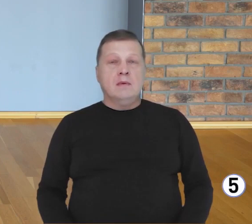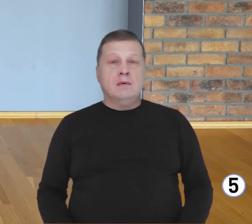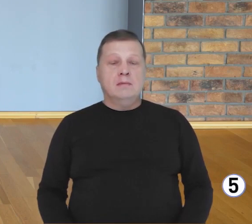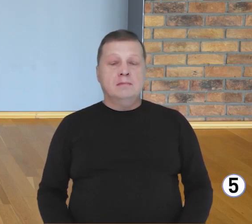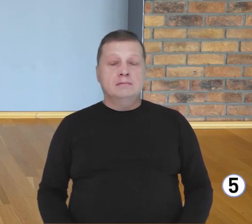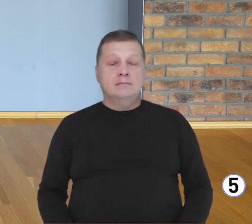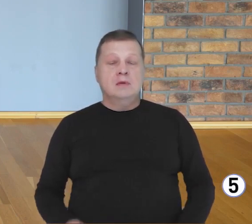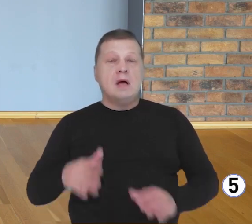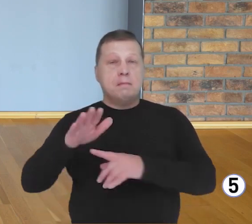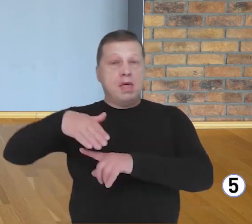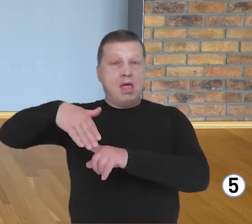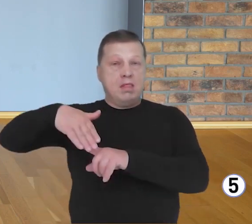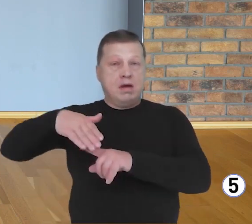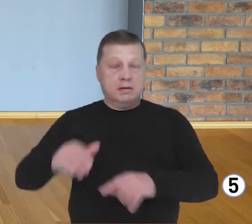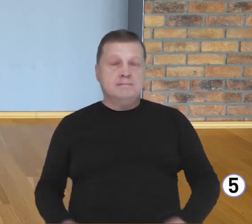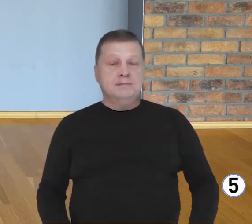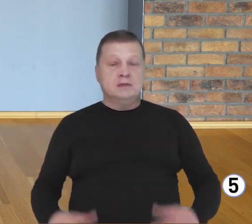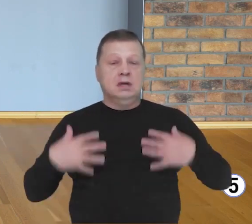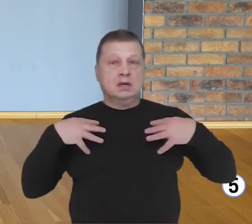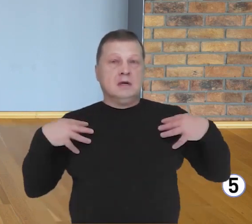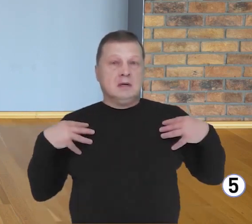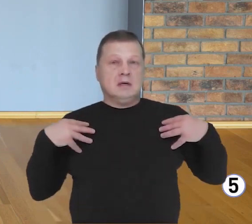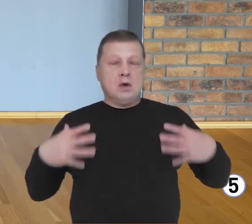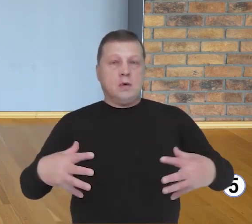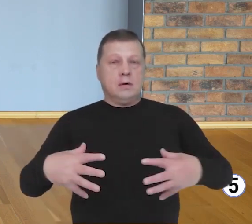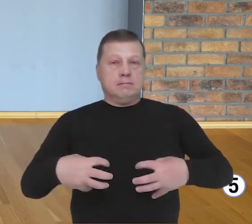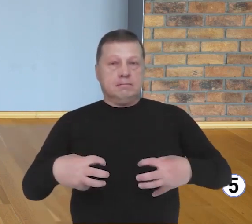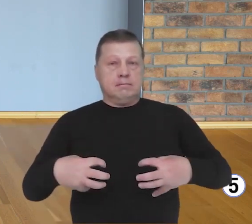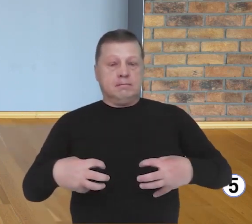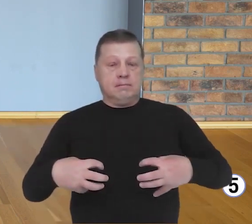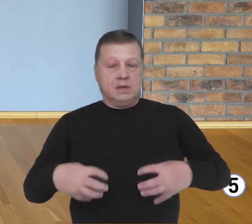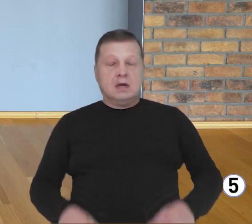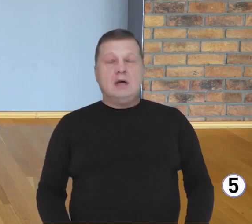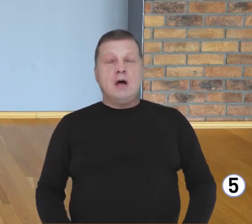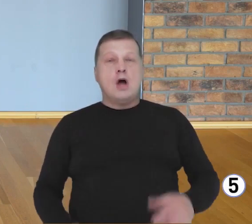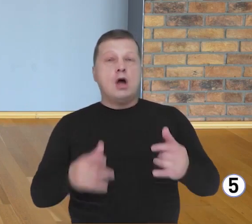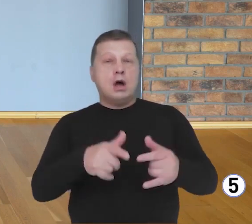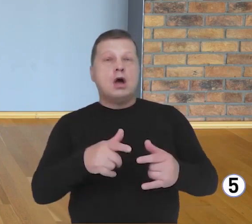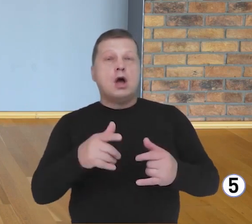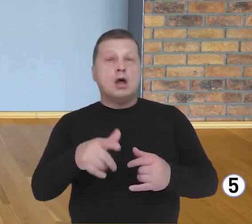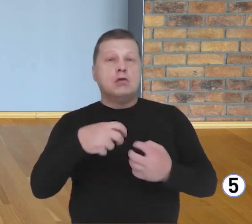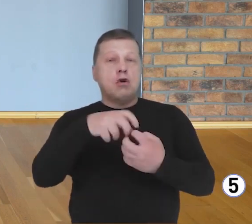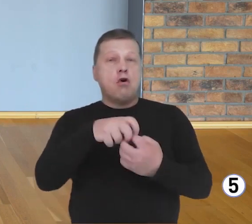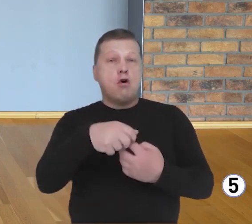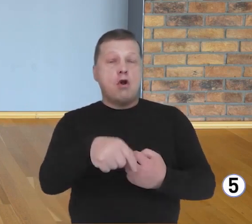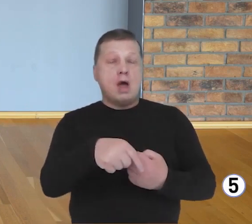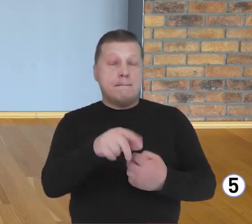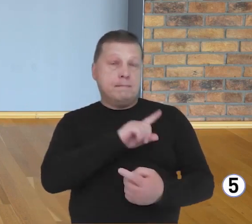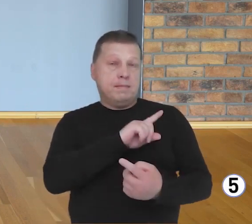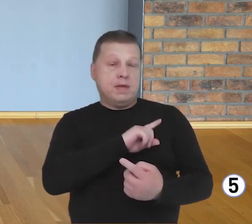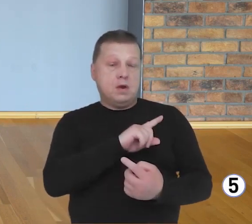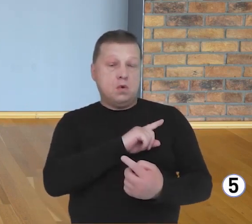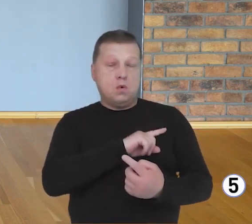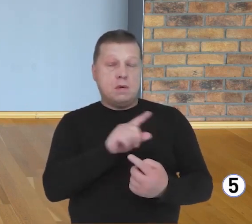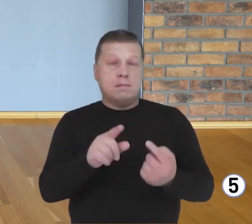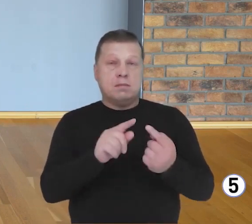Odstawiam nogę do tyłu, pięta moja jest w górze. Otwartą mam klatkę piersiową, brzuch zablokowany. Pilnuję z przodu kolana, żeby to kolano było